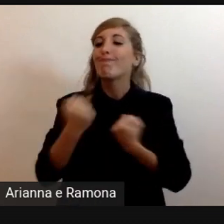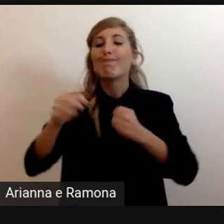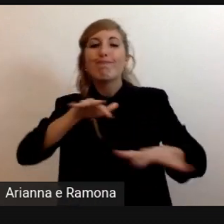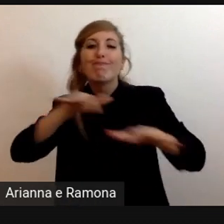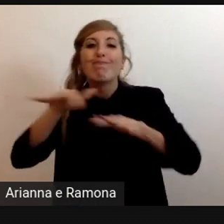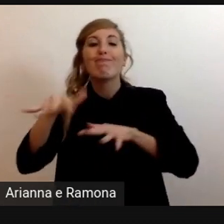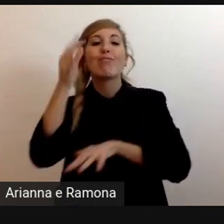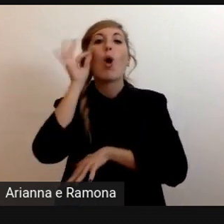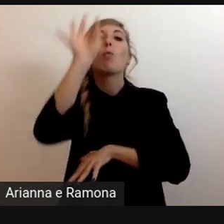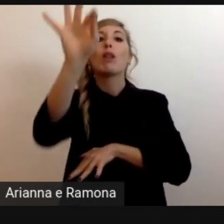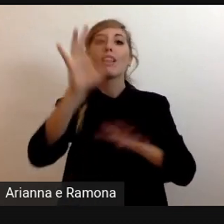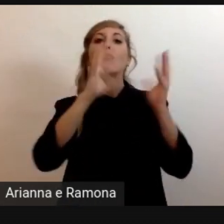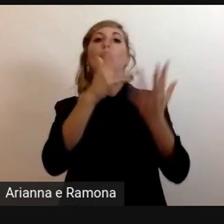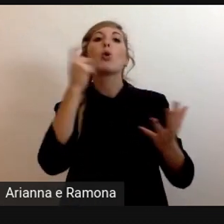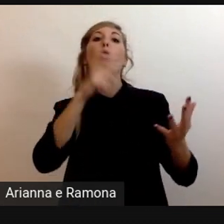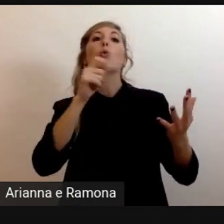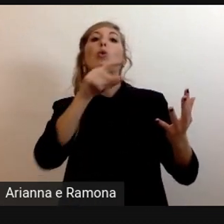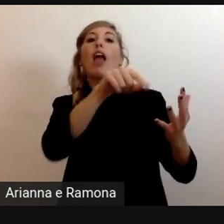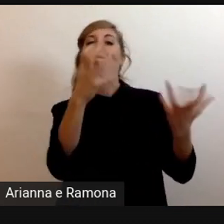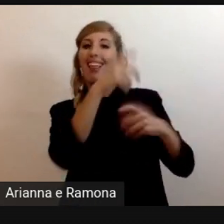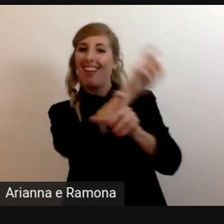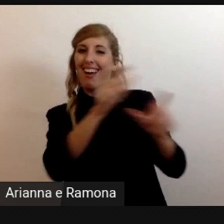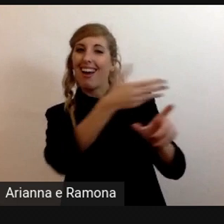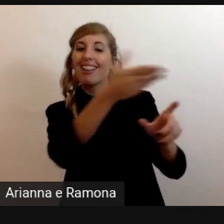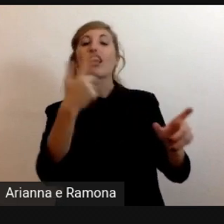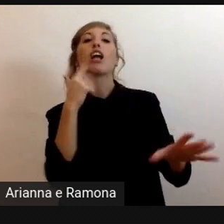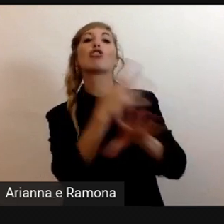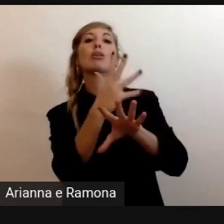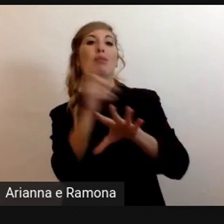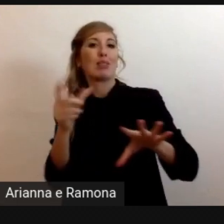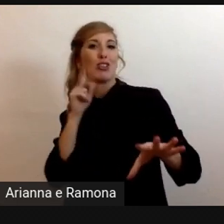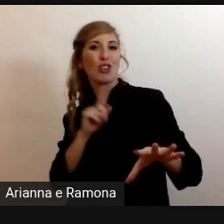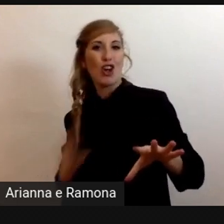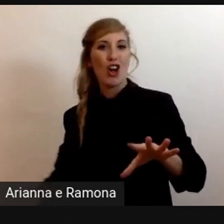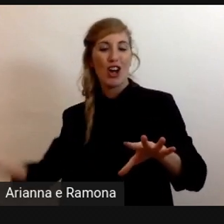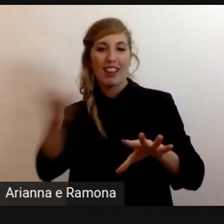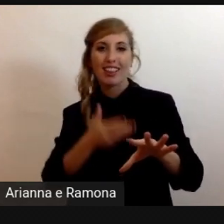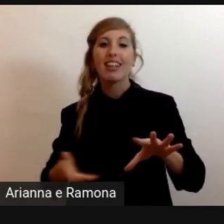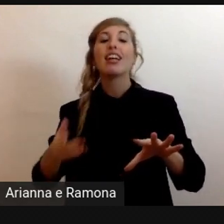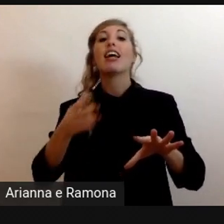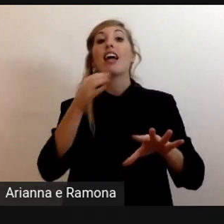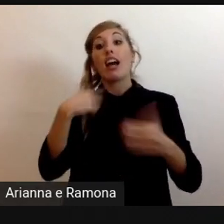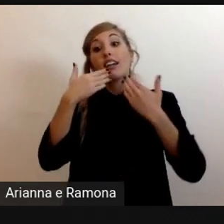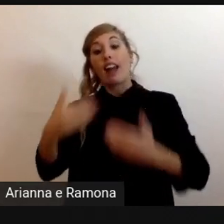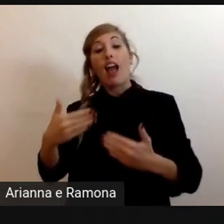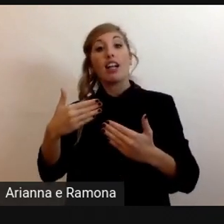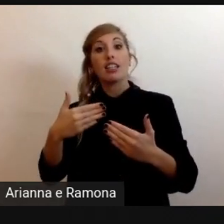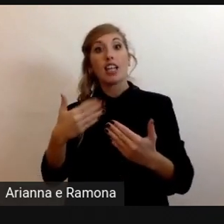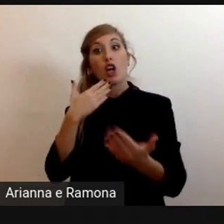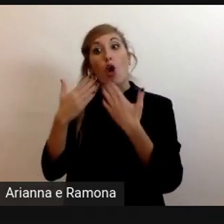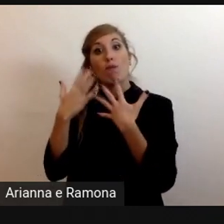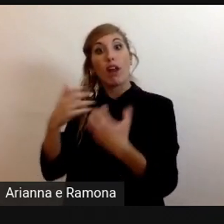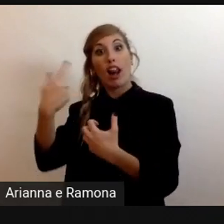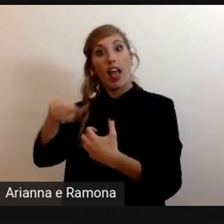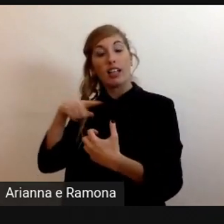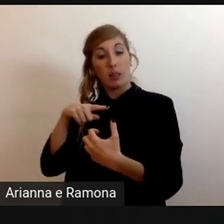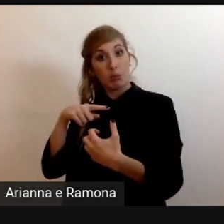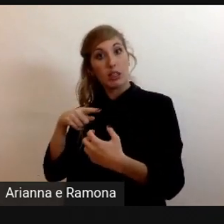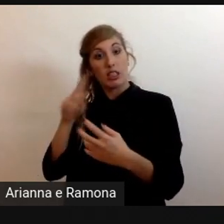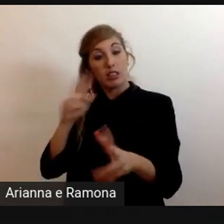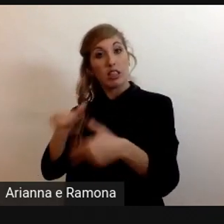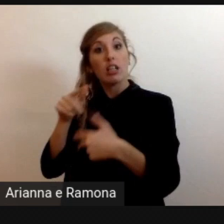patrimonio culturale mistico alle persone sorde e attraverso questa conferenza si analizza come